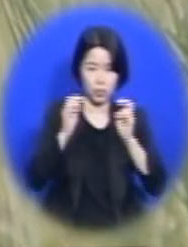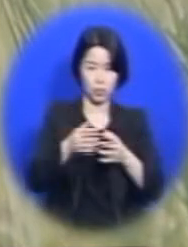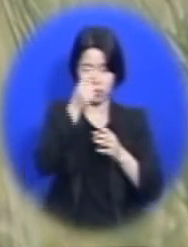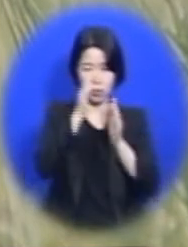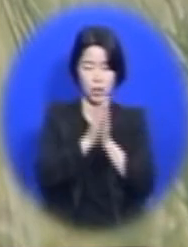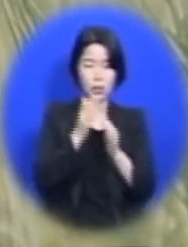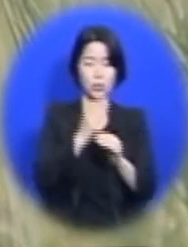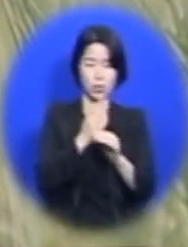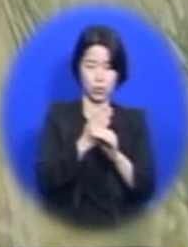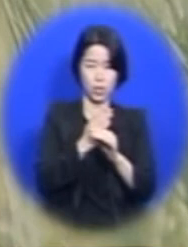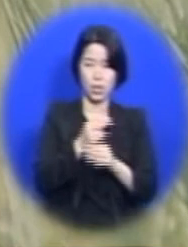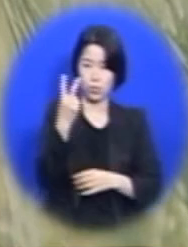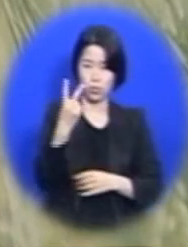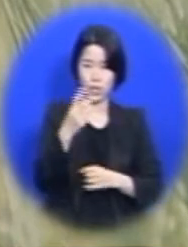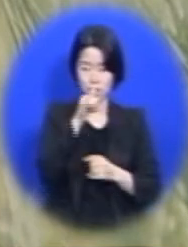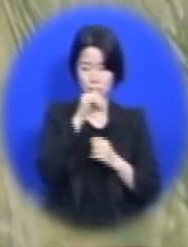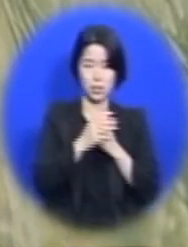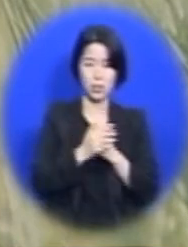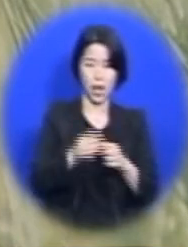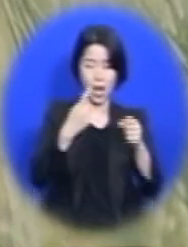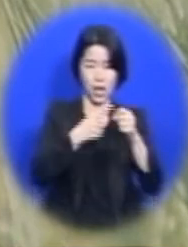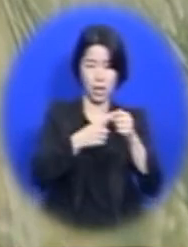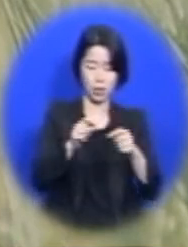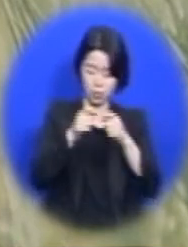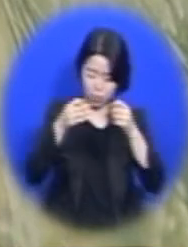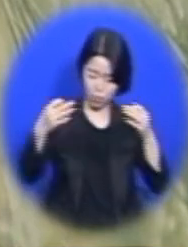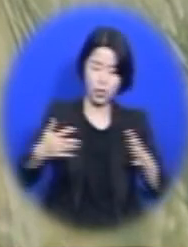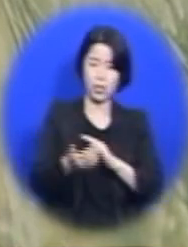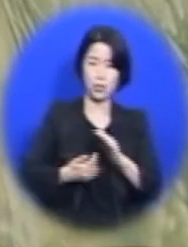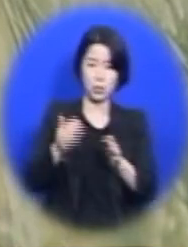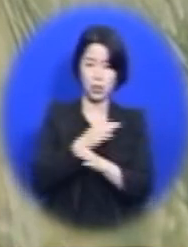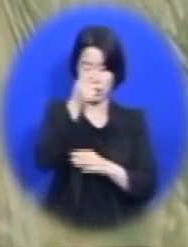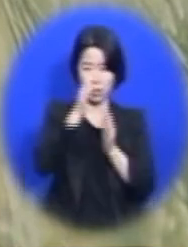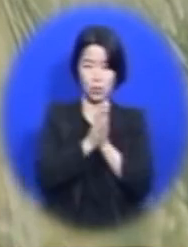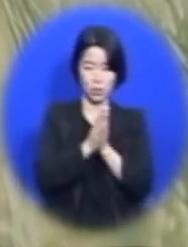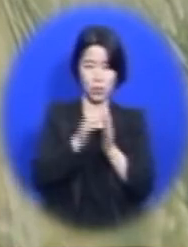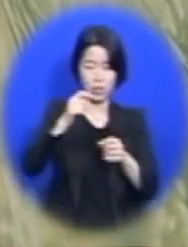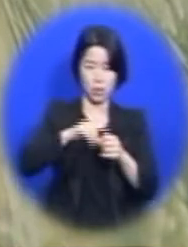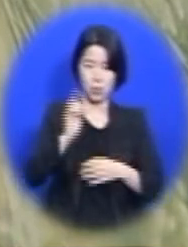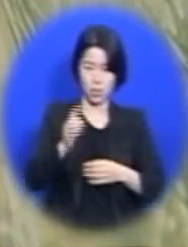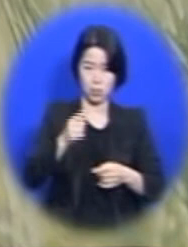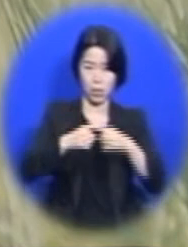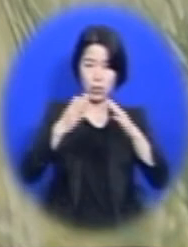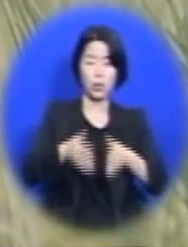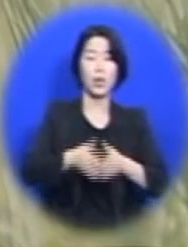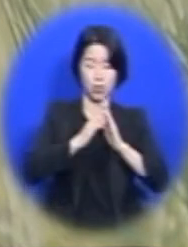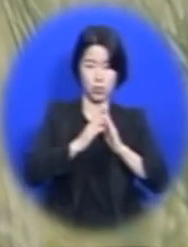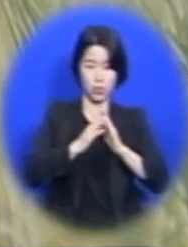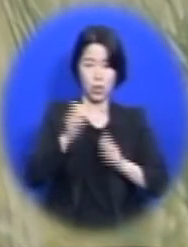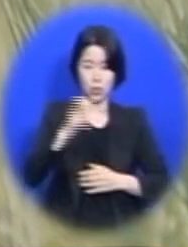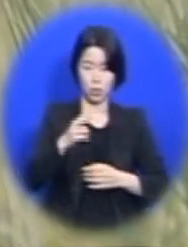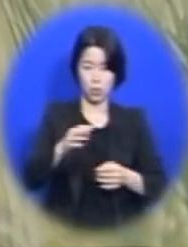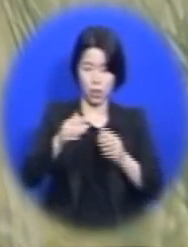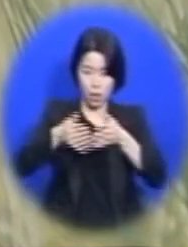가지가 기억나게 하셨습니다. 하나는 아주 오래전부터 기도 제목이었던 교회 건축입니다. 그동안은 건축